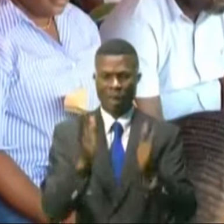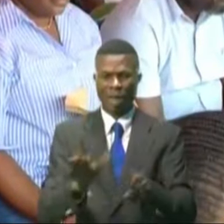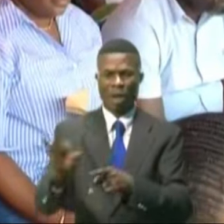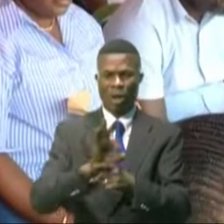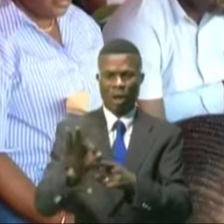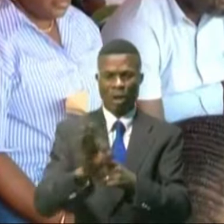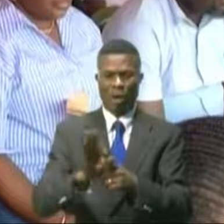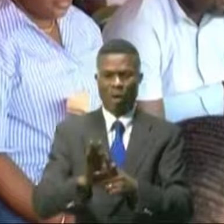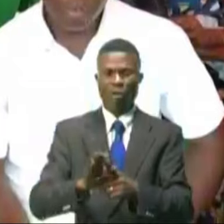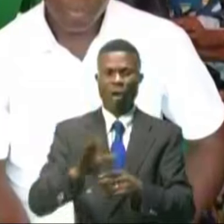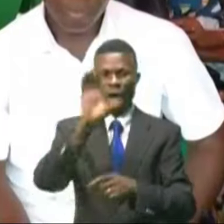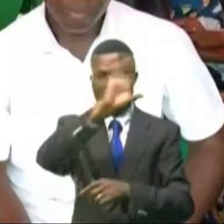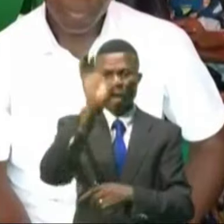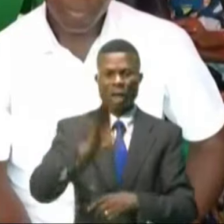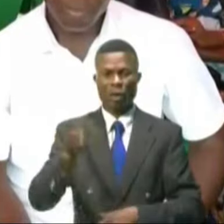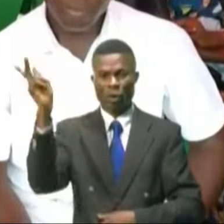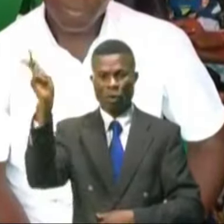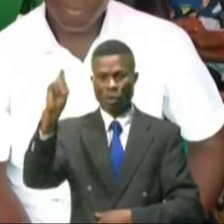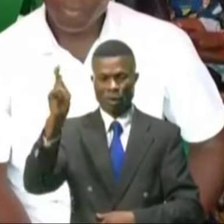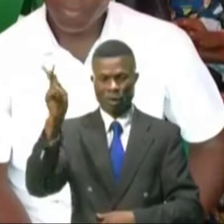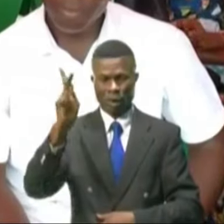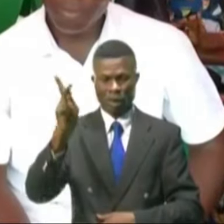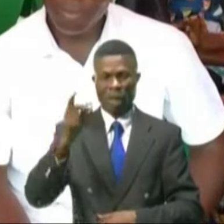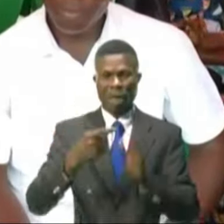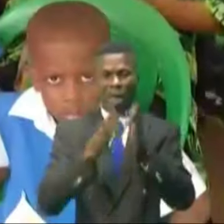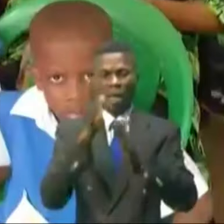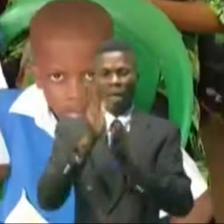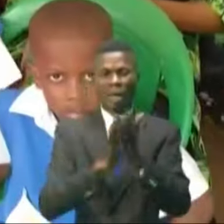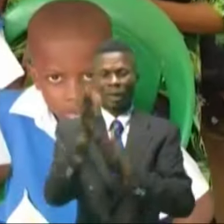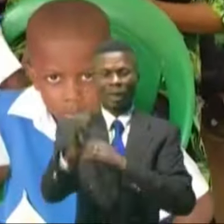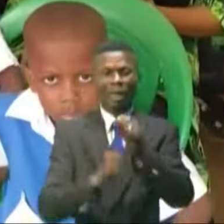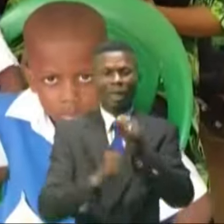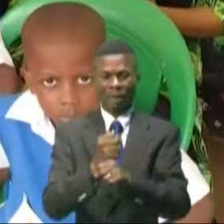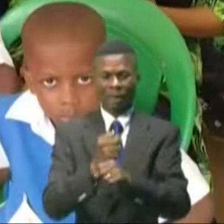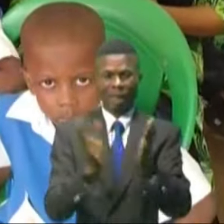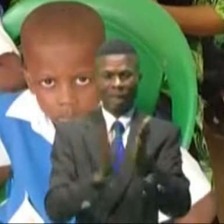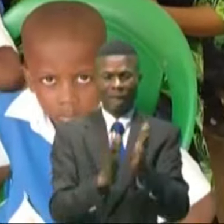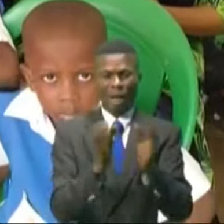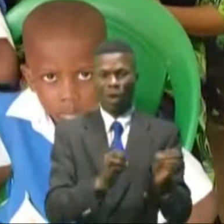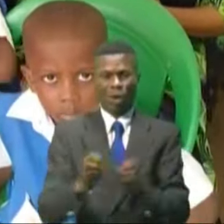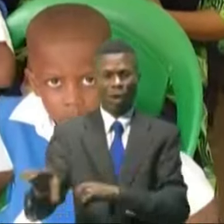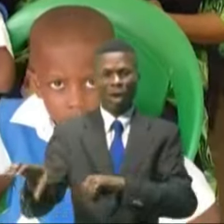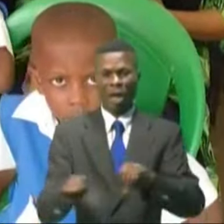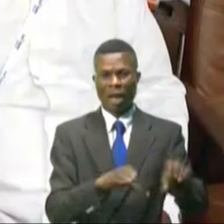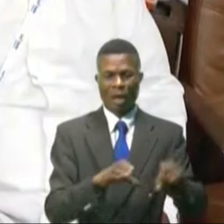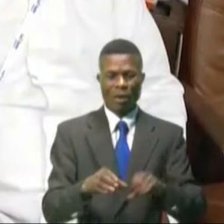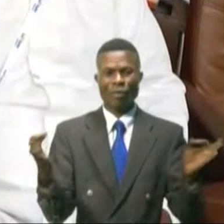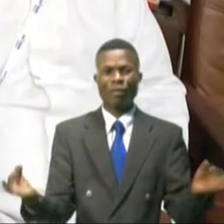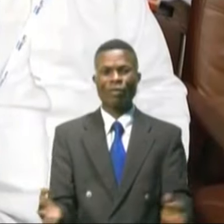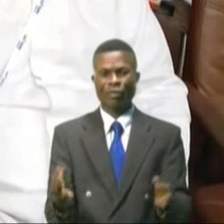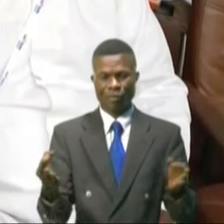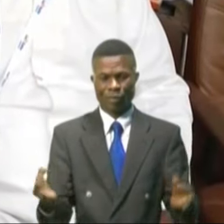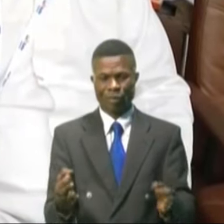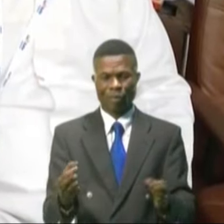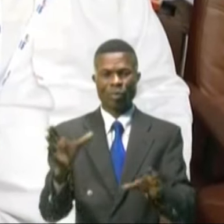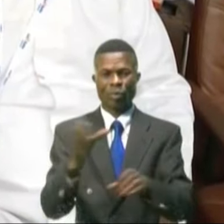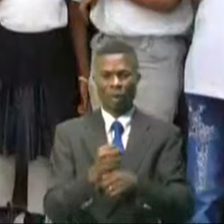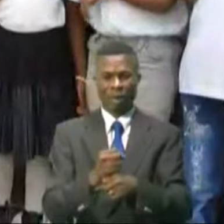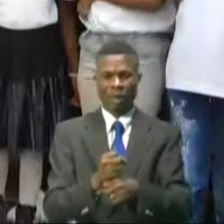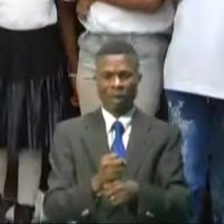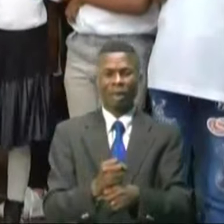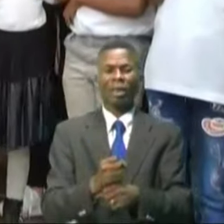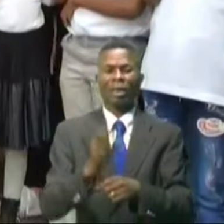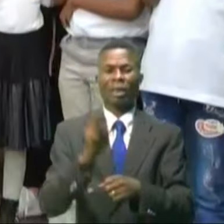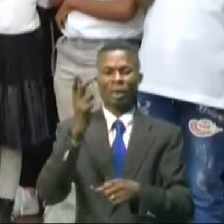à Kintambo. Pour mettre en relief ses 15 ans d'existence, elle a organisé des activités festives qui se résument en des scénettes,